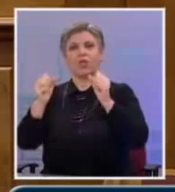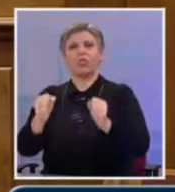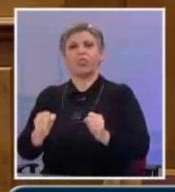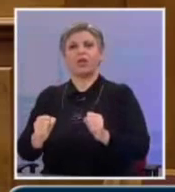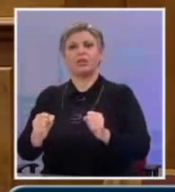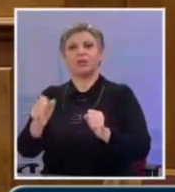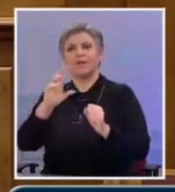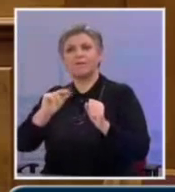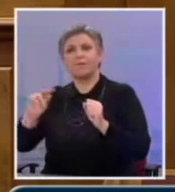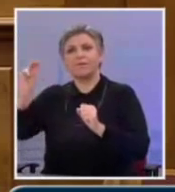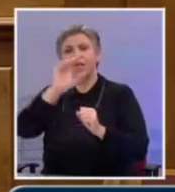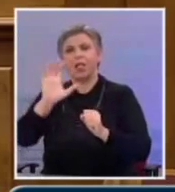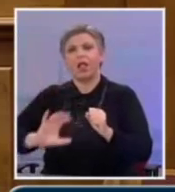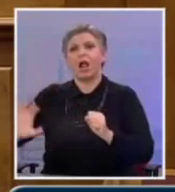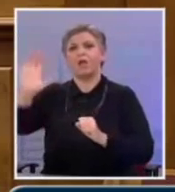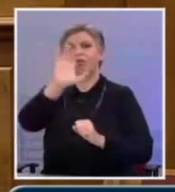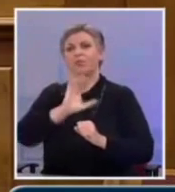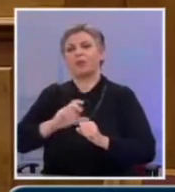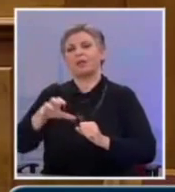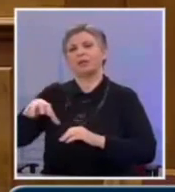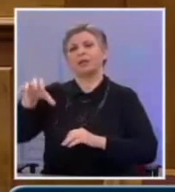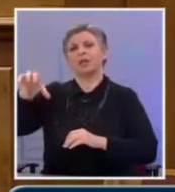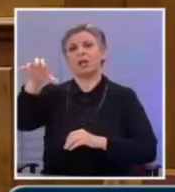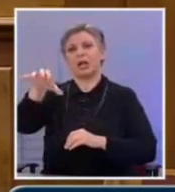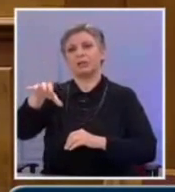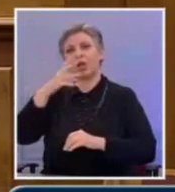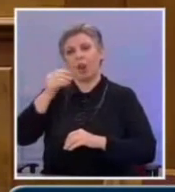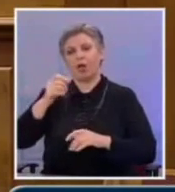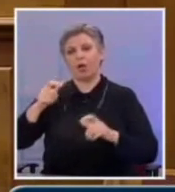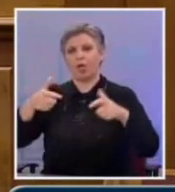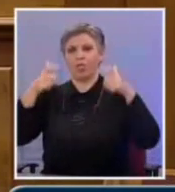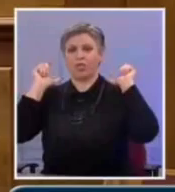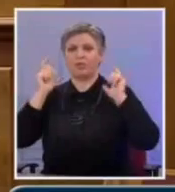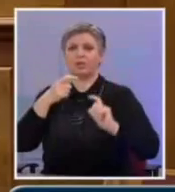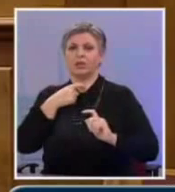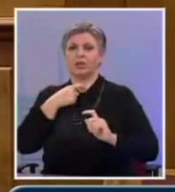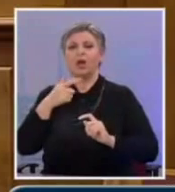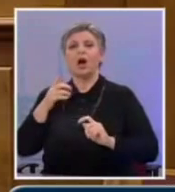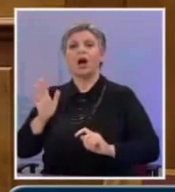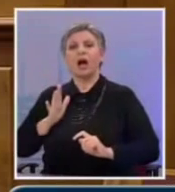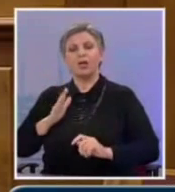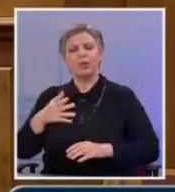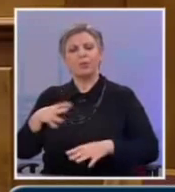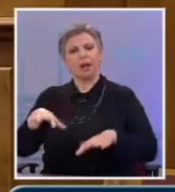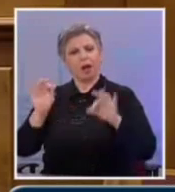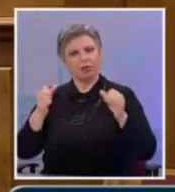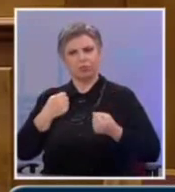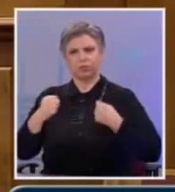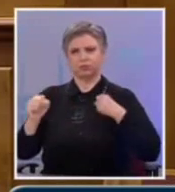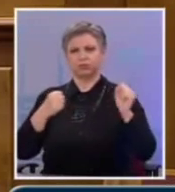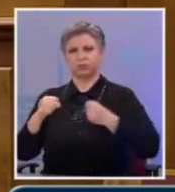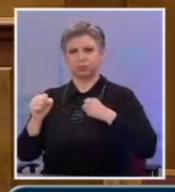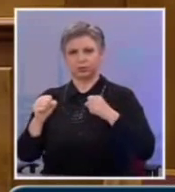Ευρωπαϊκής Ένωσης και θα αντιδράσει η χώρα διότι ο λαός μας ήδη έχει αρχίσει και αντιδρά κλείνοντας τα αυτιά του στην